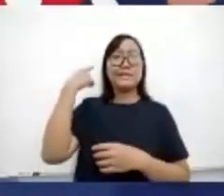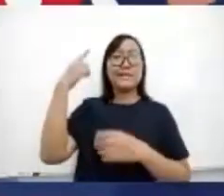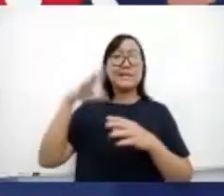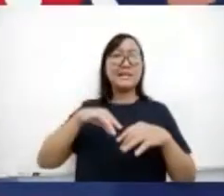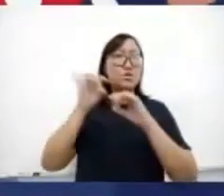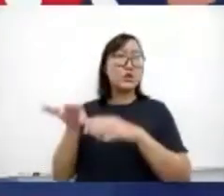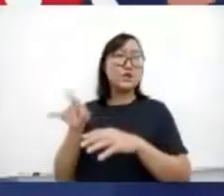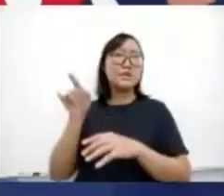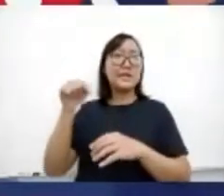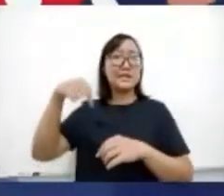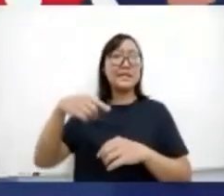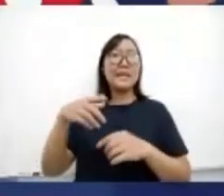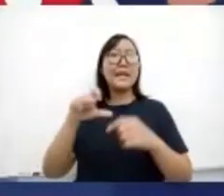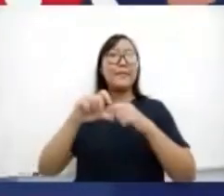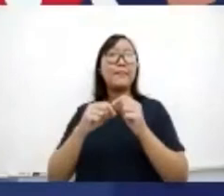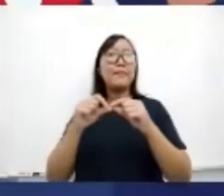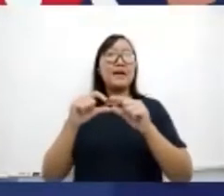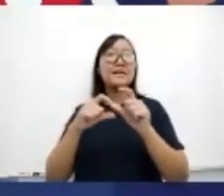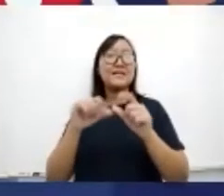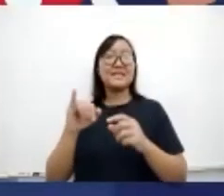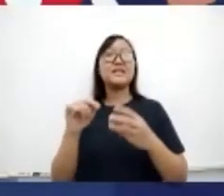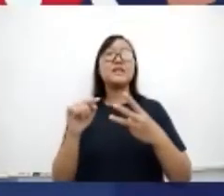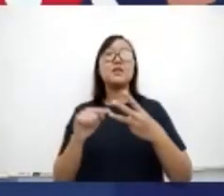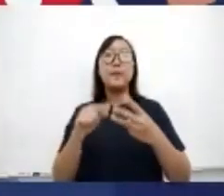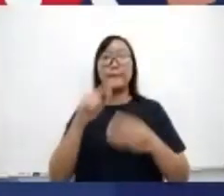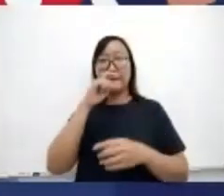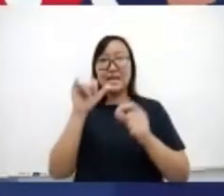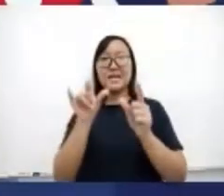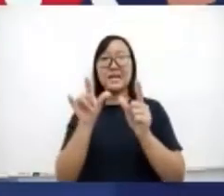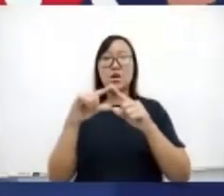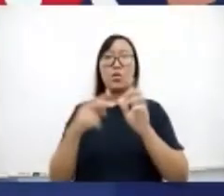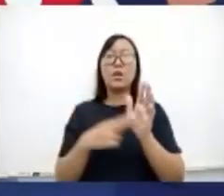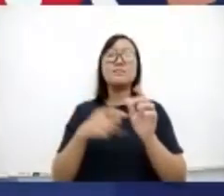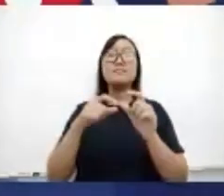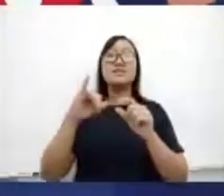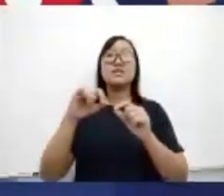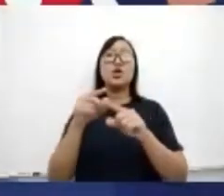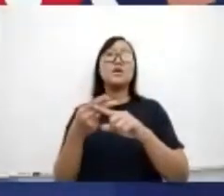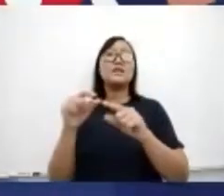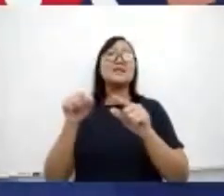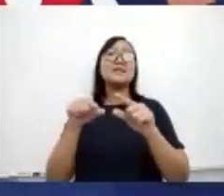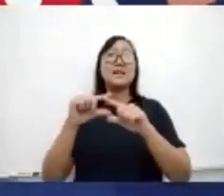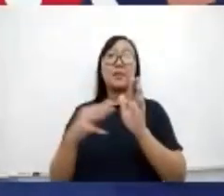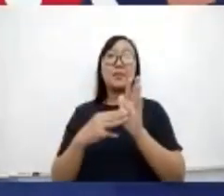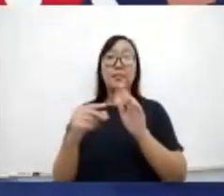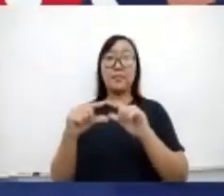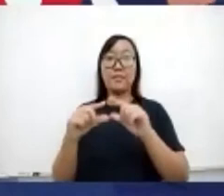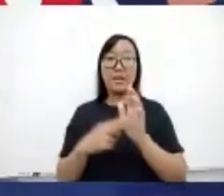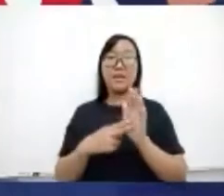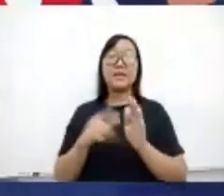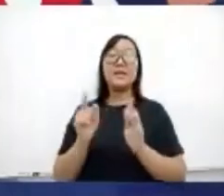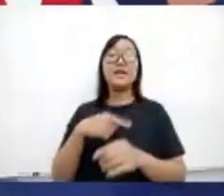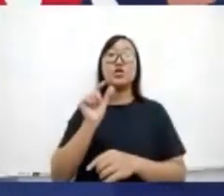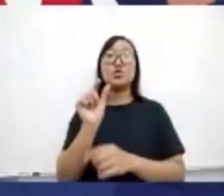serta yang ketiga ada Bapak Iwan misteri zaman sebagai National Project Manager Project project dari UNDP Indonesia